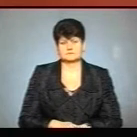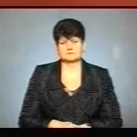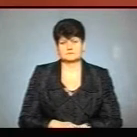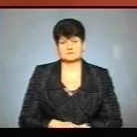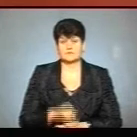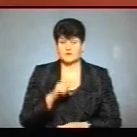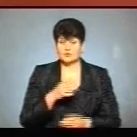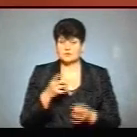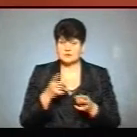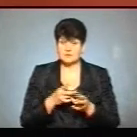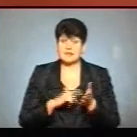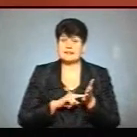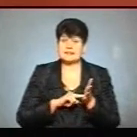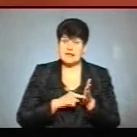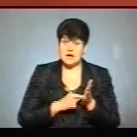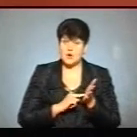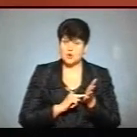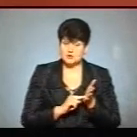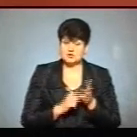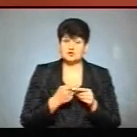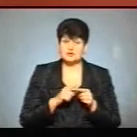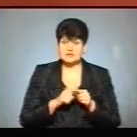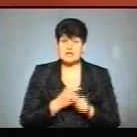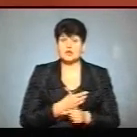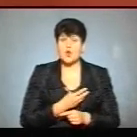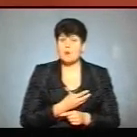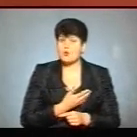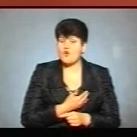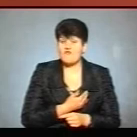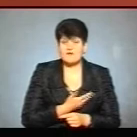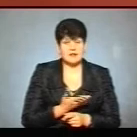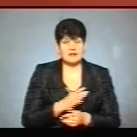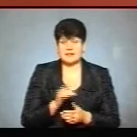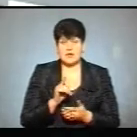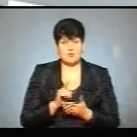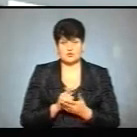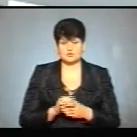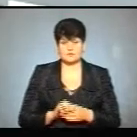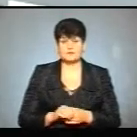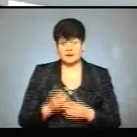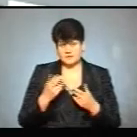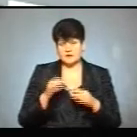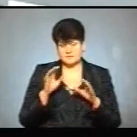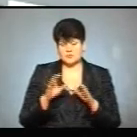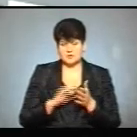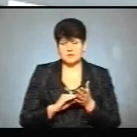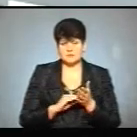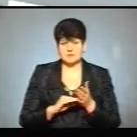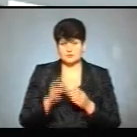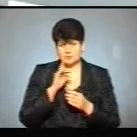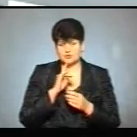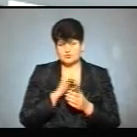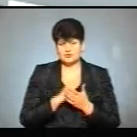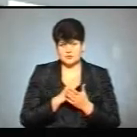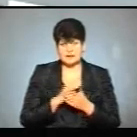Тут варто було б, напевно, наголосити про те, що це абсолютно добровільно, не обов'язково проводить. Так, це в законі прописано. Це поки і на наступний